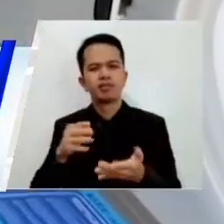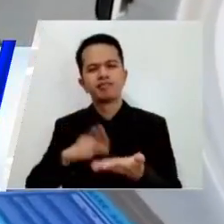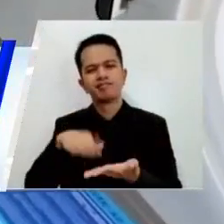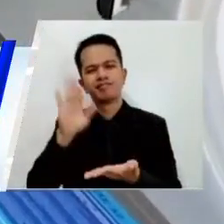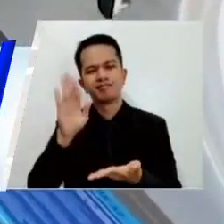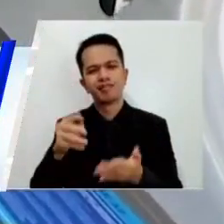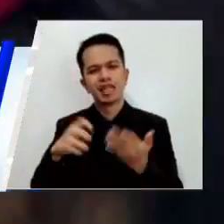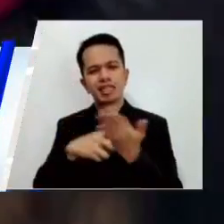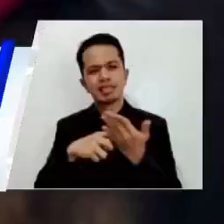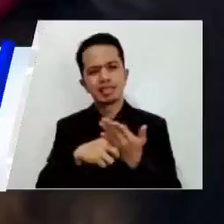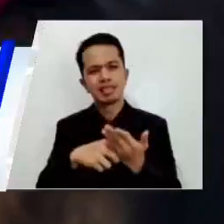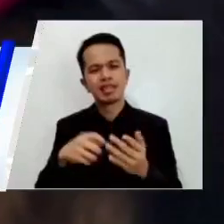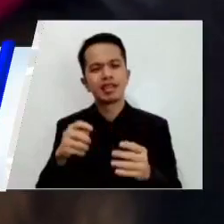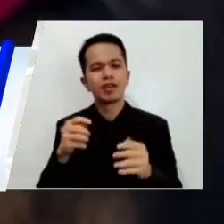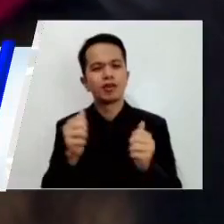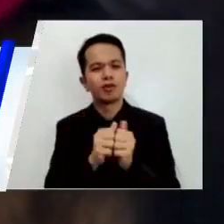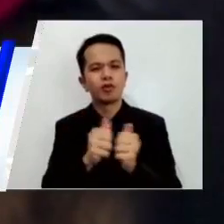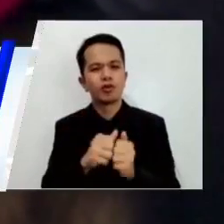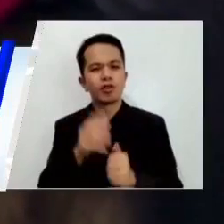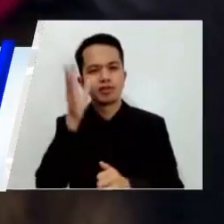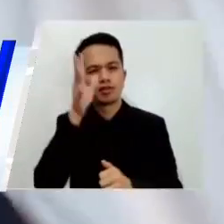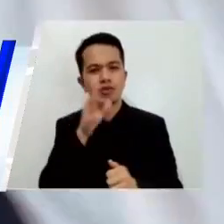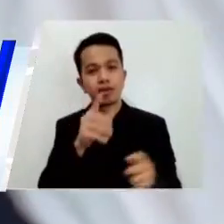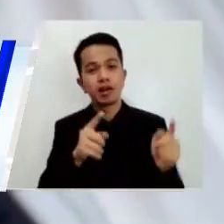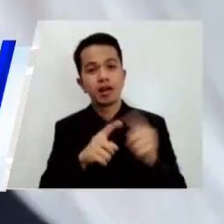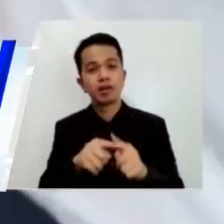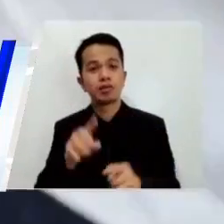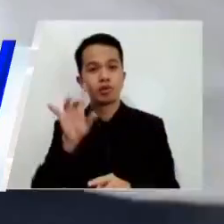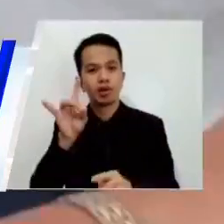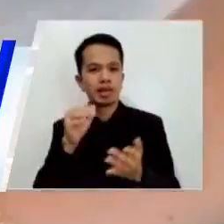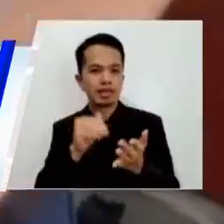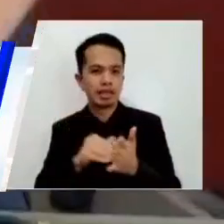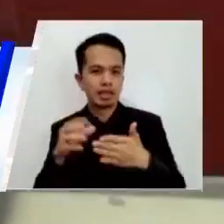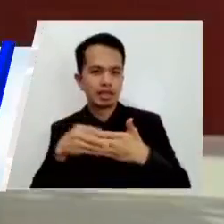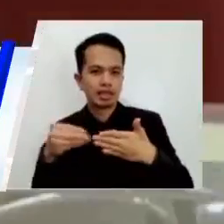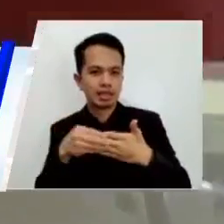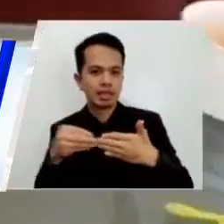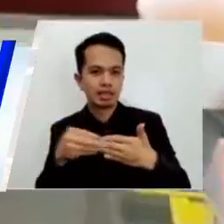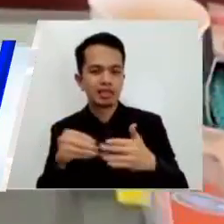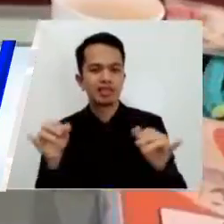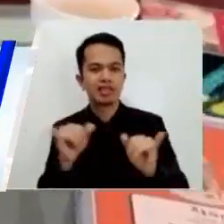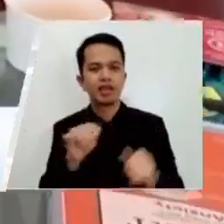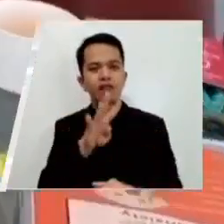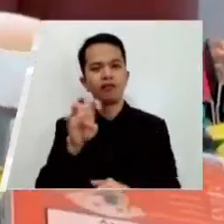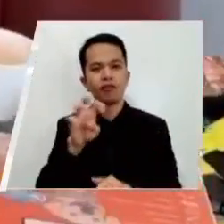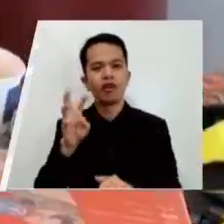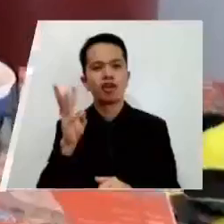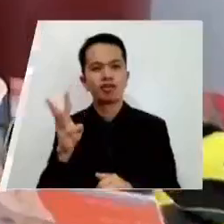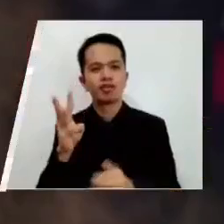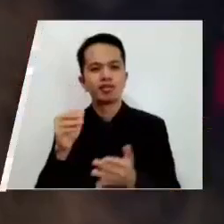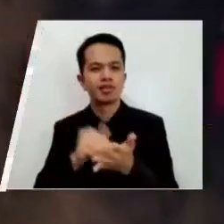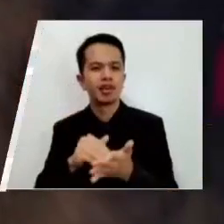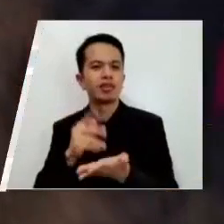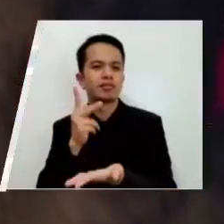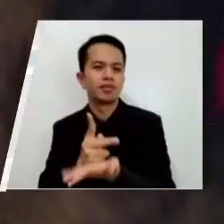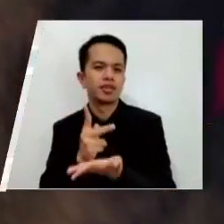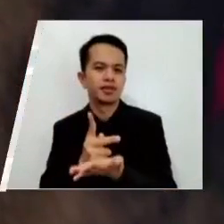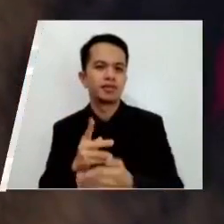aso kasamang fur parent aabot po ng $8,000 o mahigit 460,000 pesos.